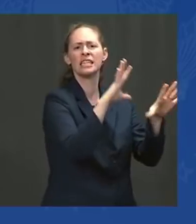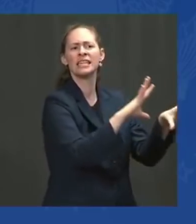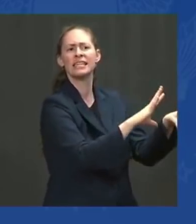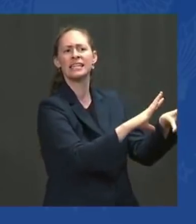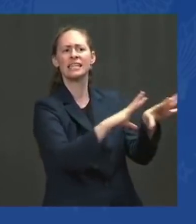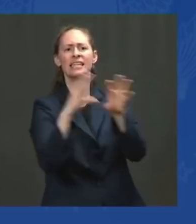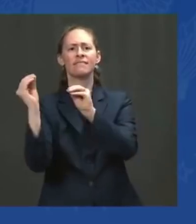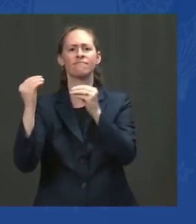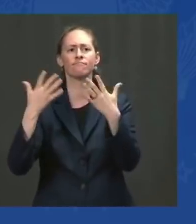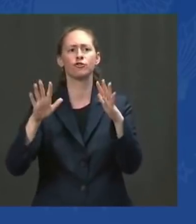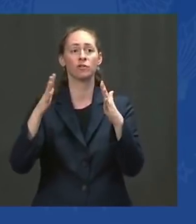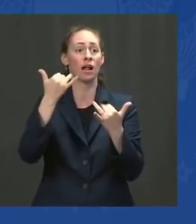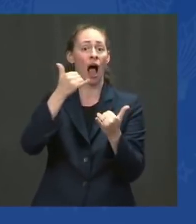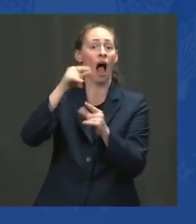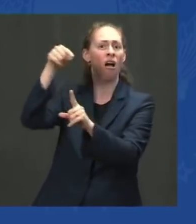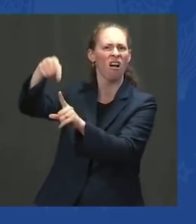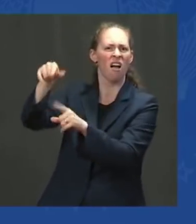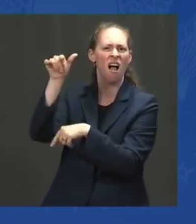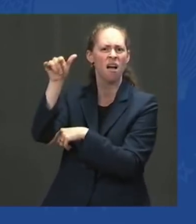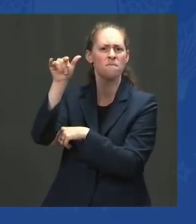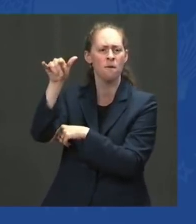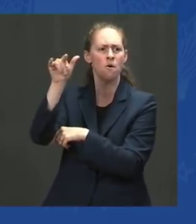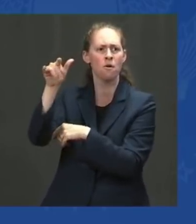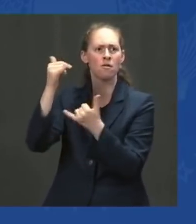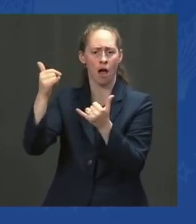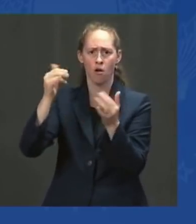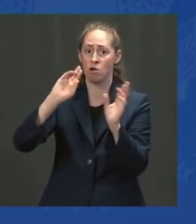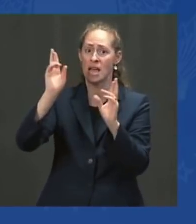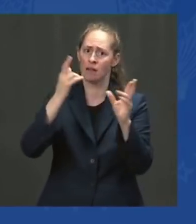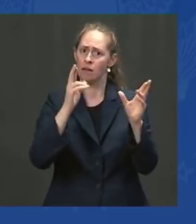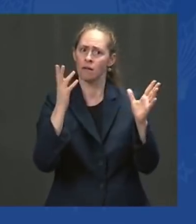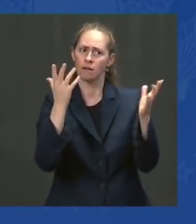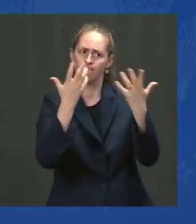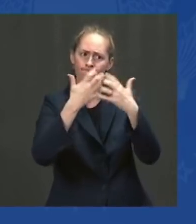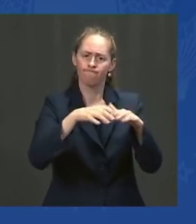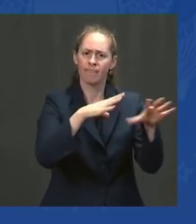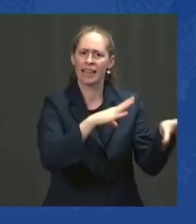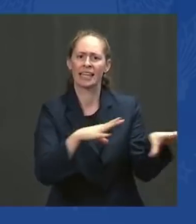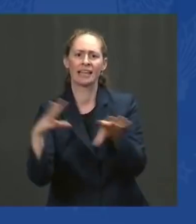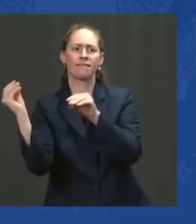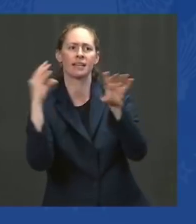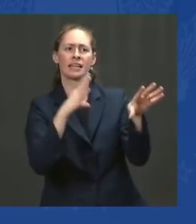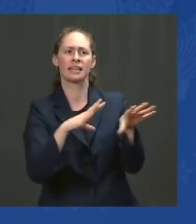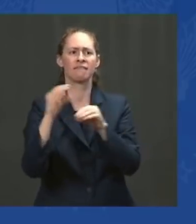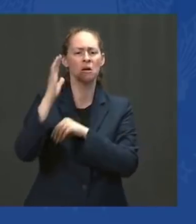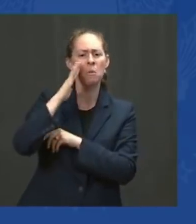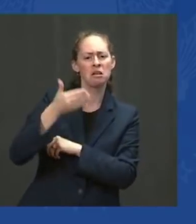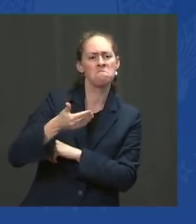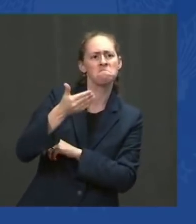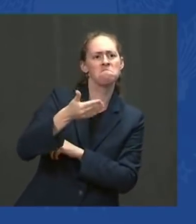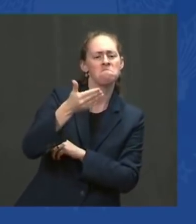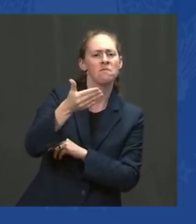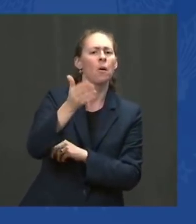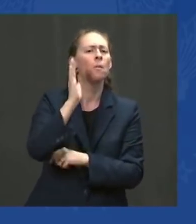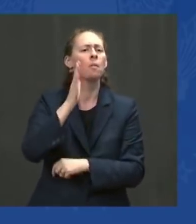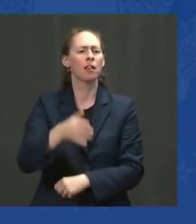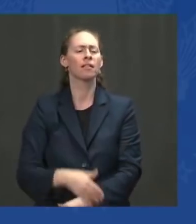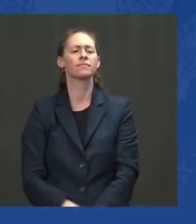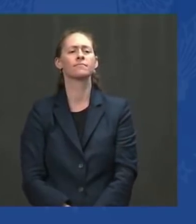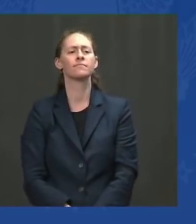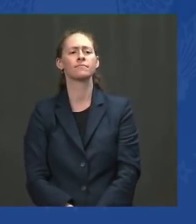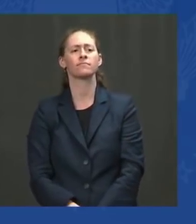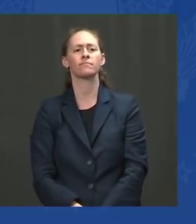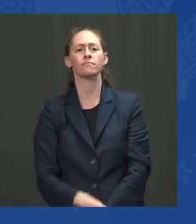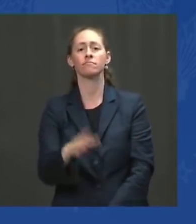拜登在整个讲话中真是透露出来很多的苍凉无奈甚至有些凄惨